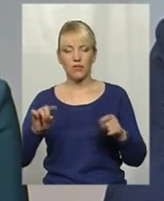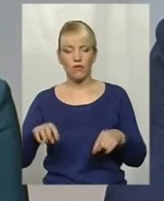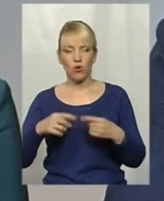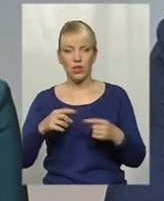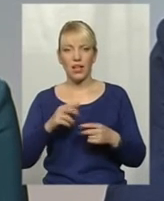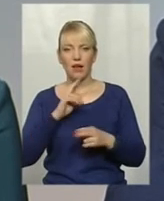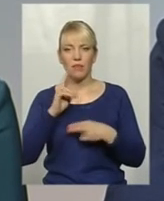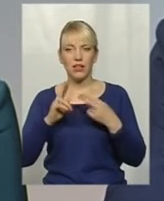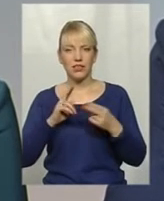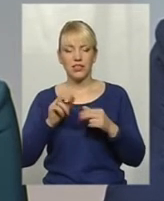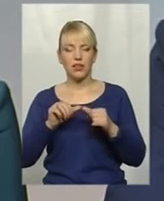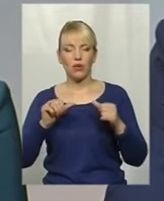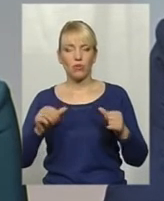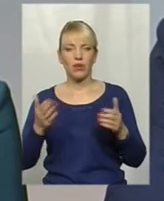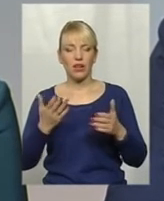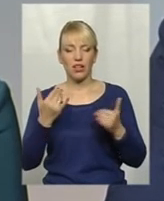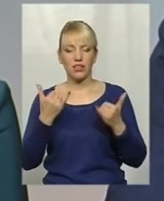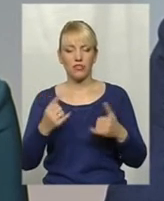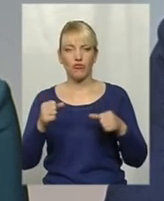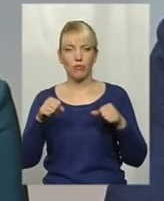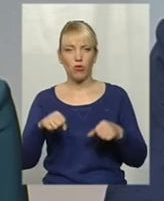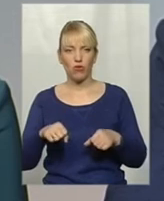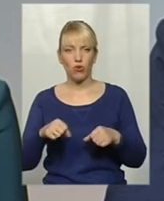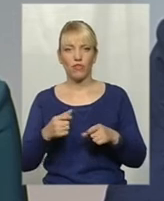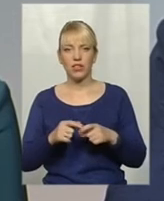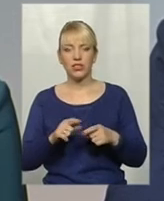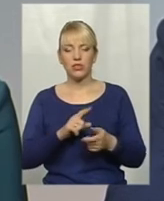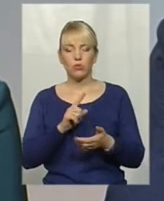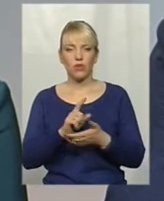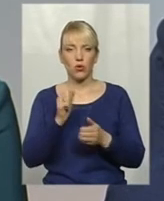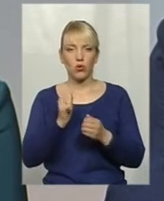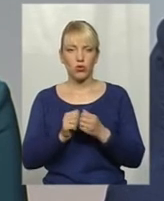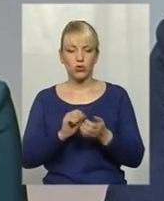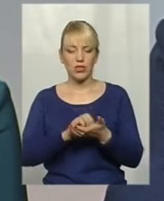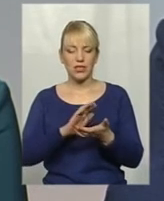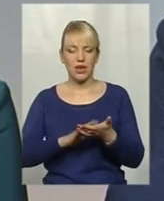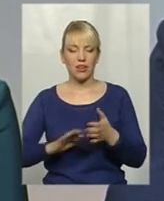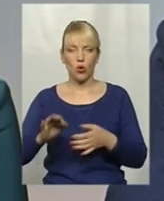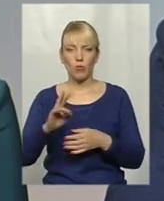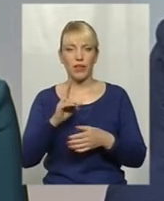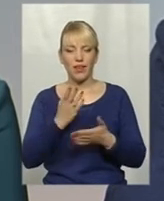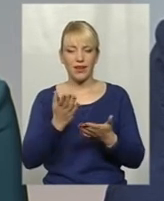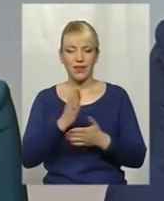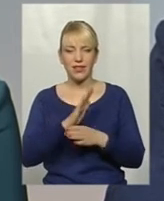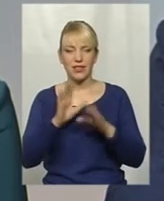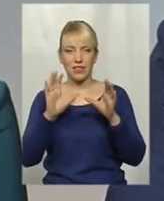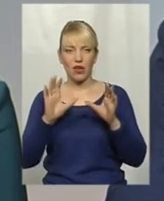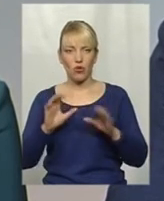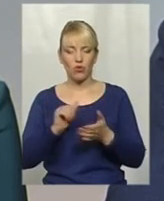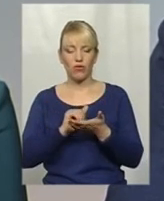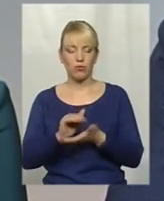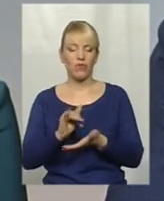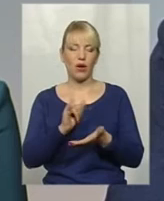яка на сьогодні уповноважена зобов'язати кожного реєстратора області, який незаконно відмовляє в реєстрації чи